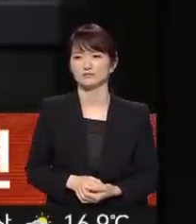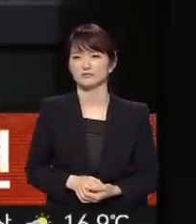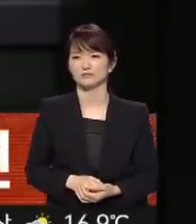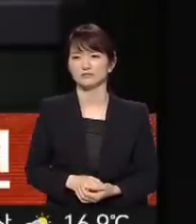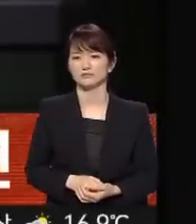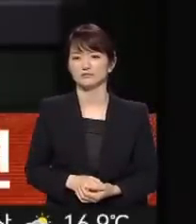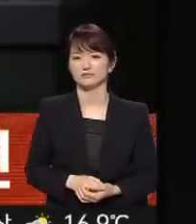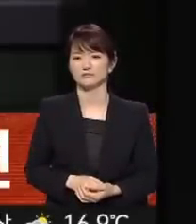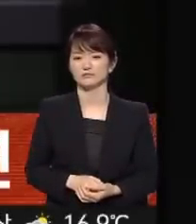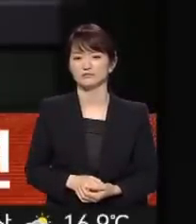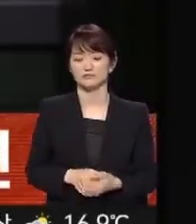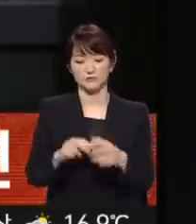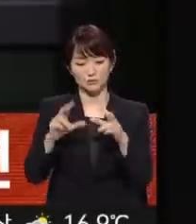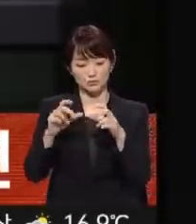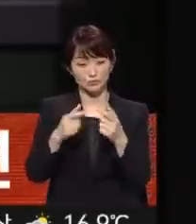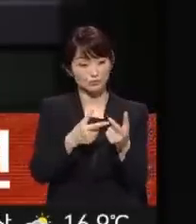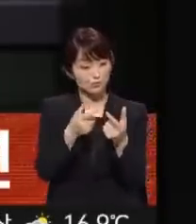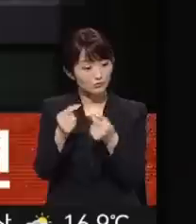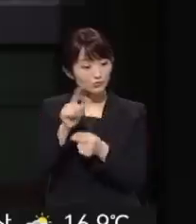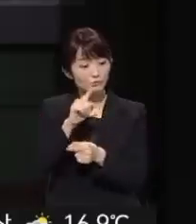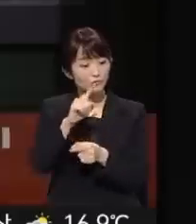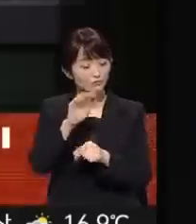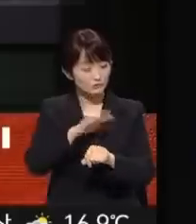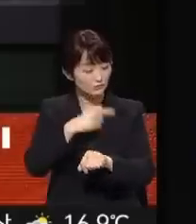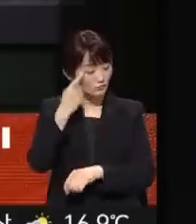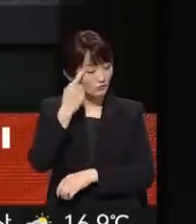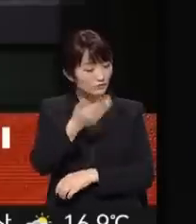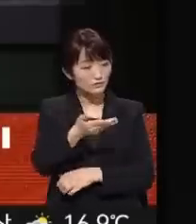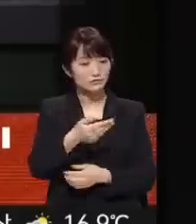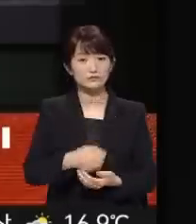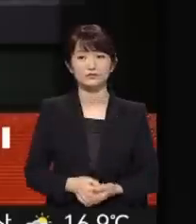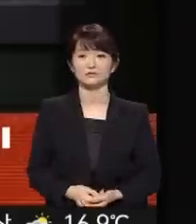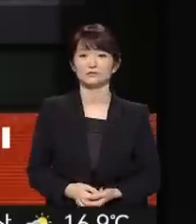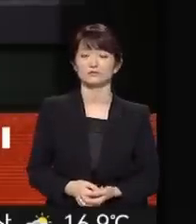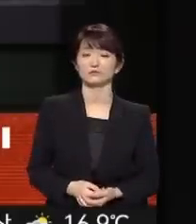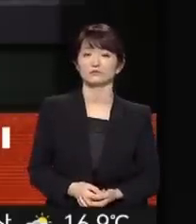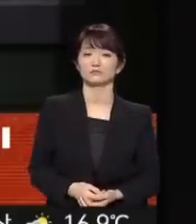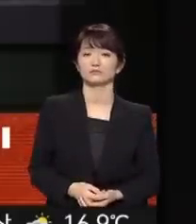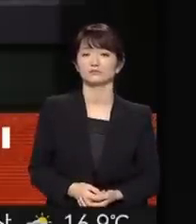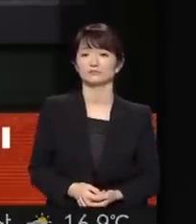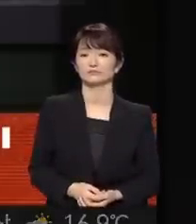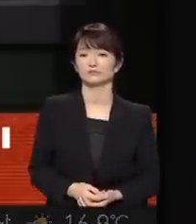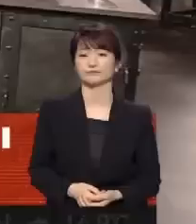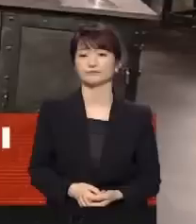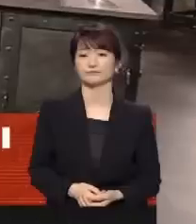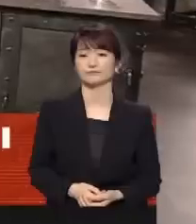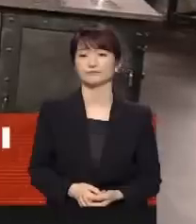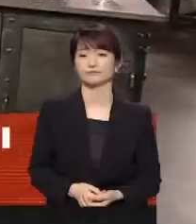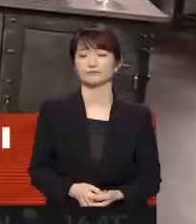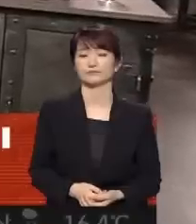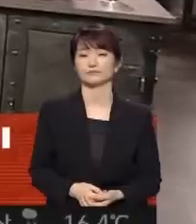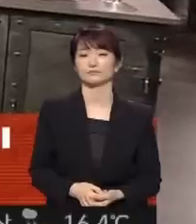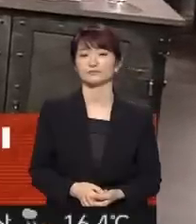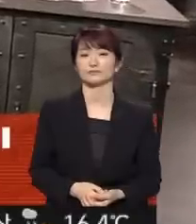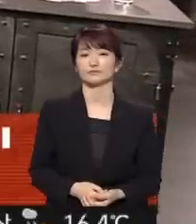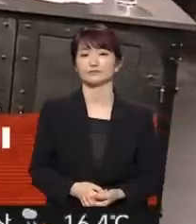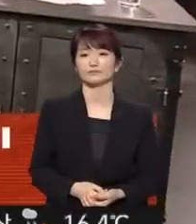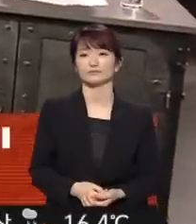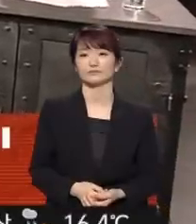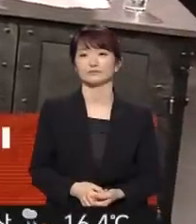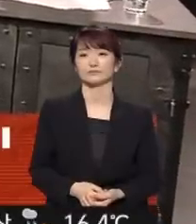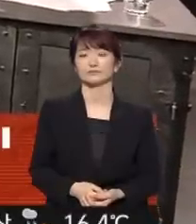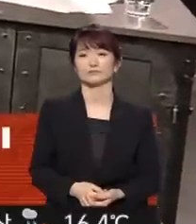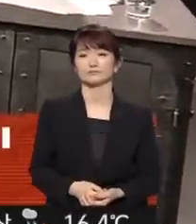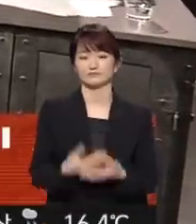남편은 아니 똑같은 공 얘기인데 그게 왜, 뭐가 어때서 라면서 오히려 의아했다는 겁니다. 아, 박 변호사님 이게 네. 약간